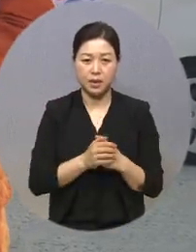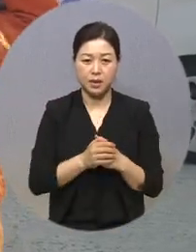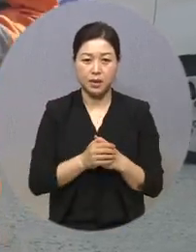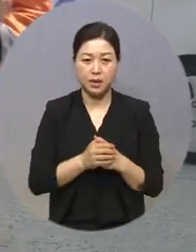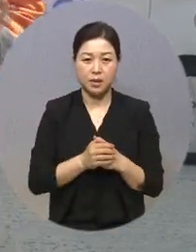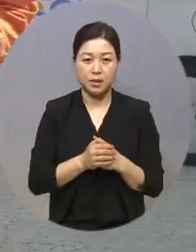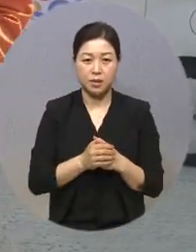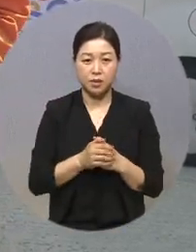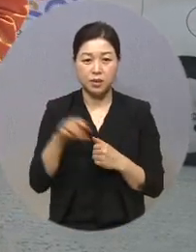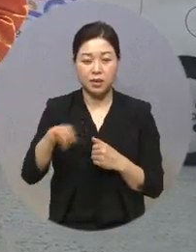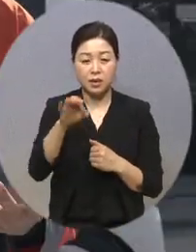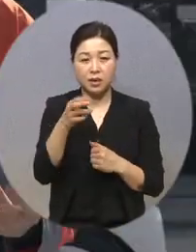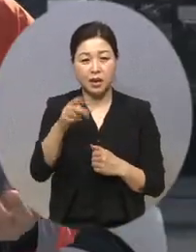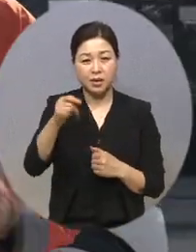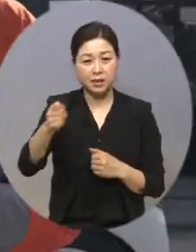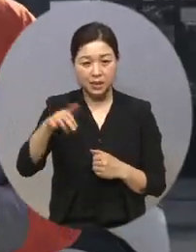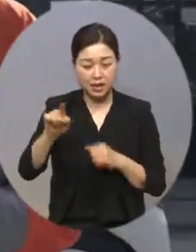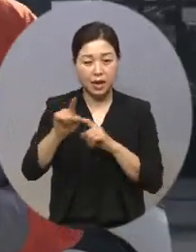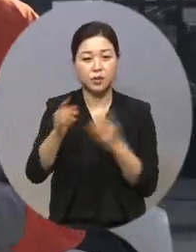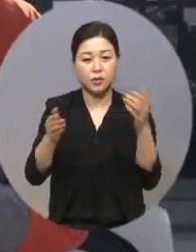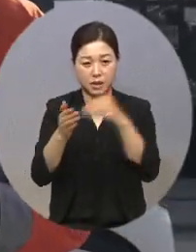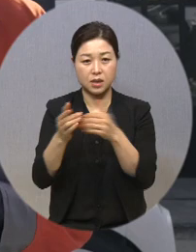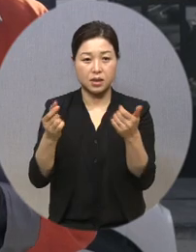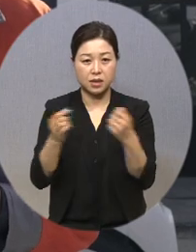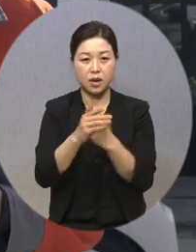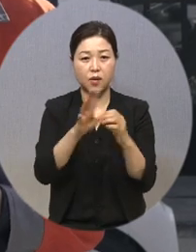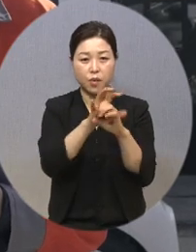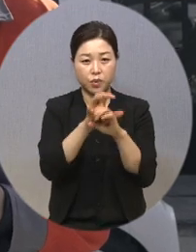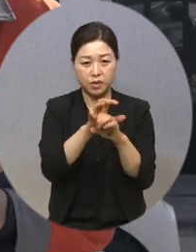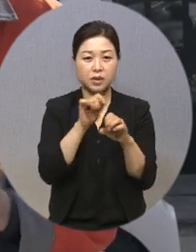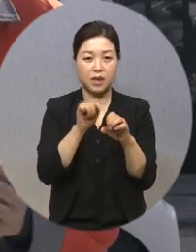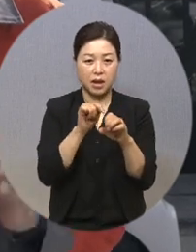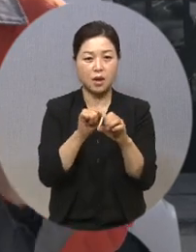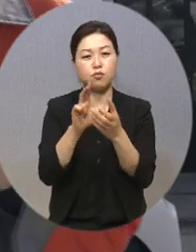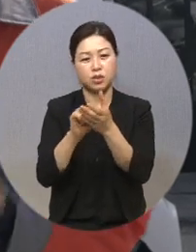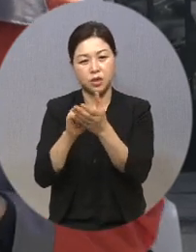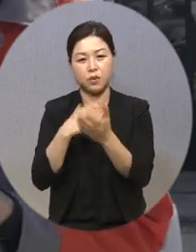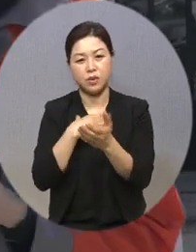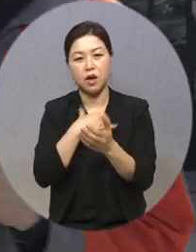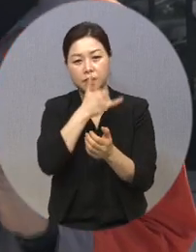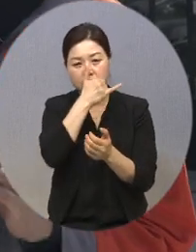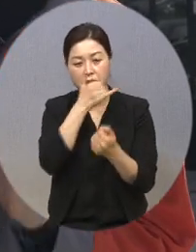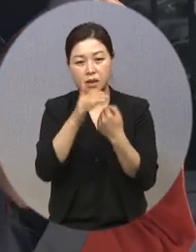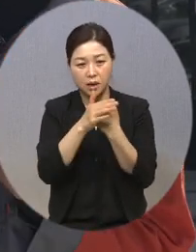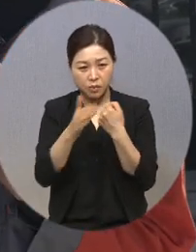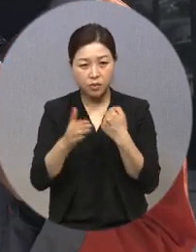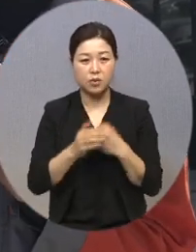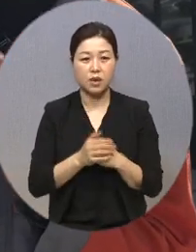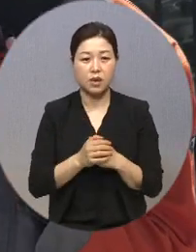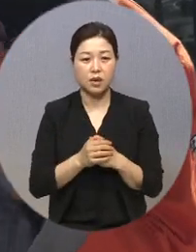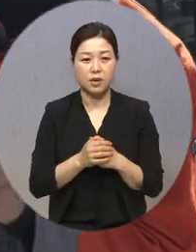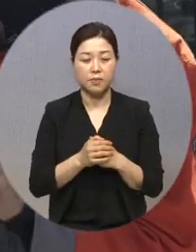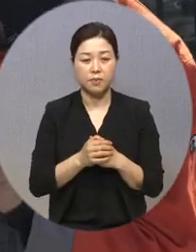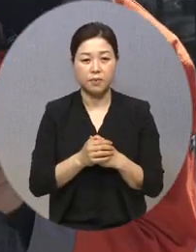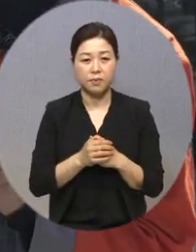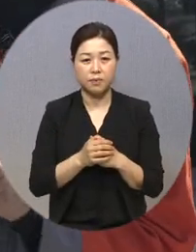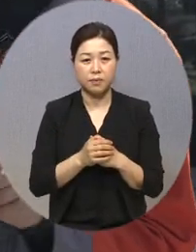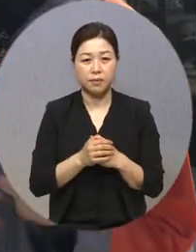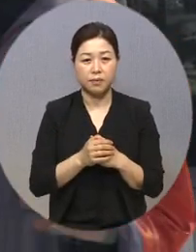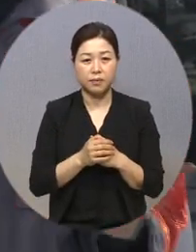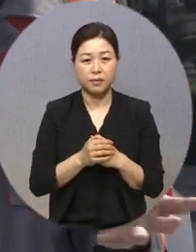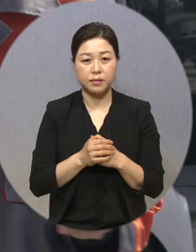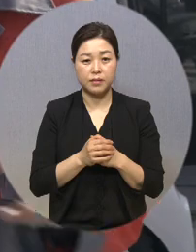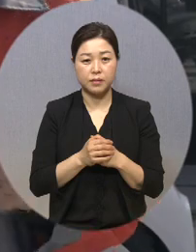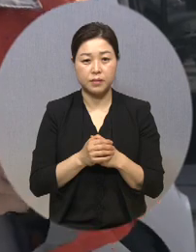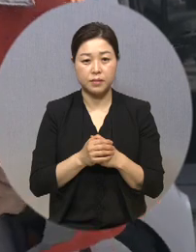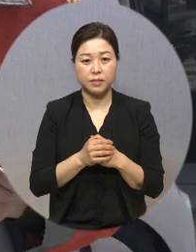도착했는데 가게 특성상 코로나에 조금 더 취약할 수 있는 부분들이 있어서 코로나가 심각해진 지금으로서는 이제 좀 불가능할 것 같아서